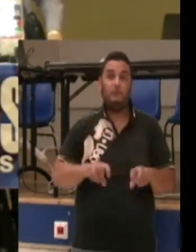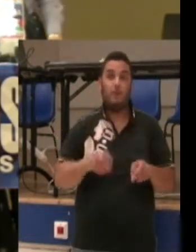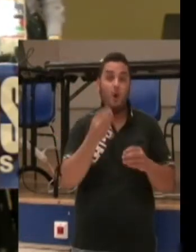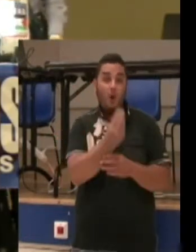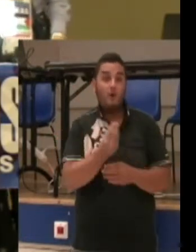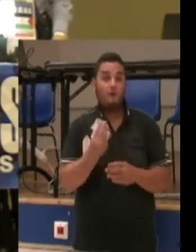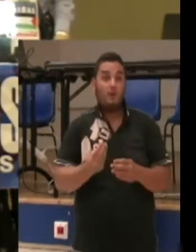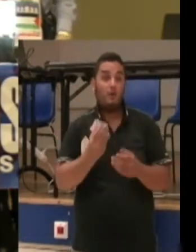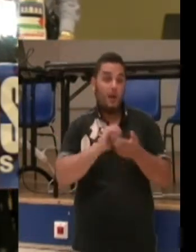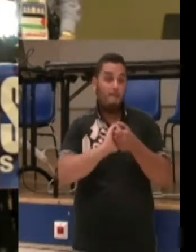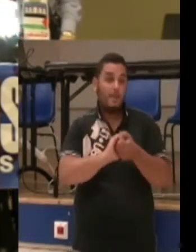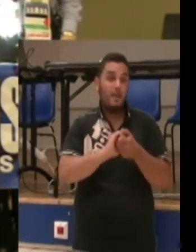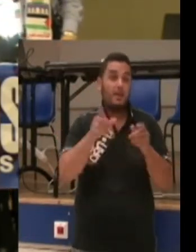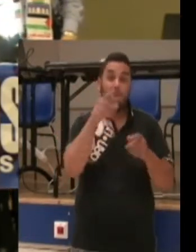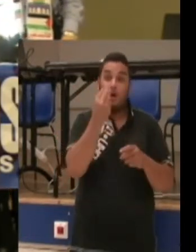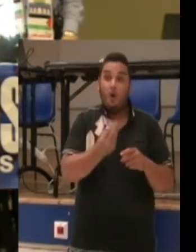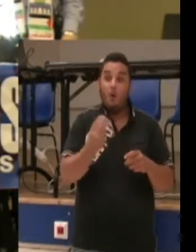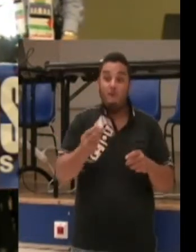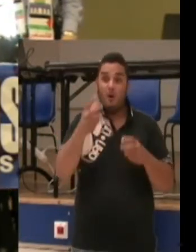jeu.